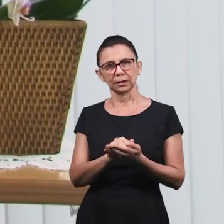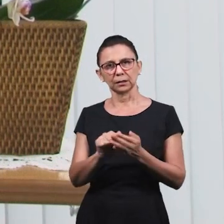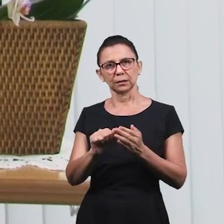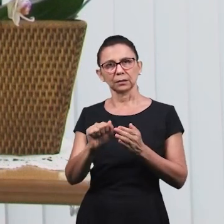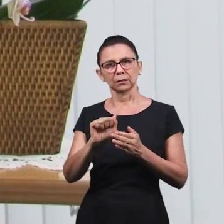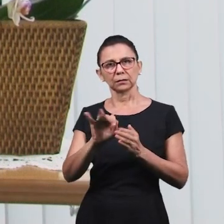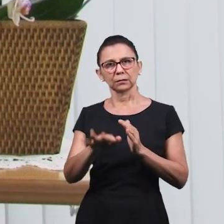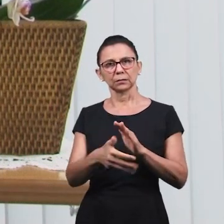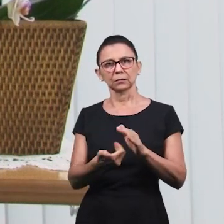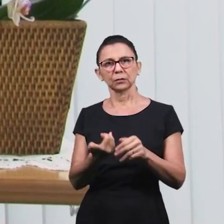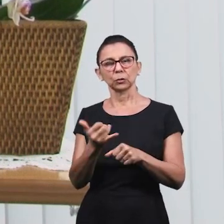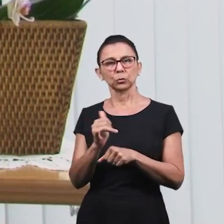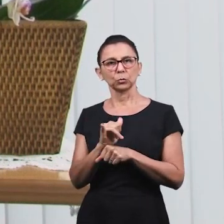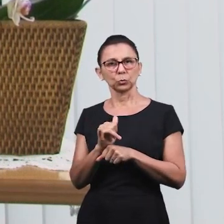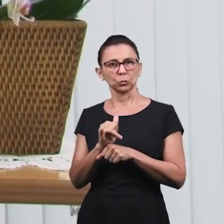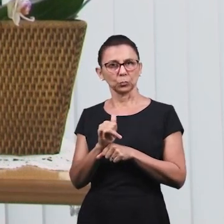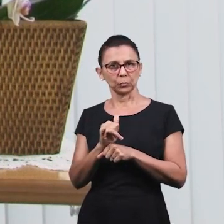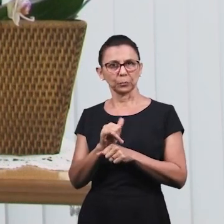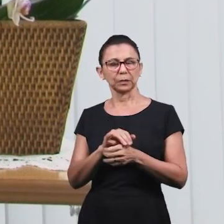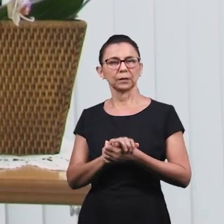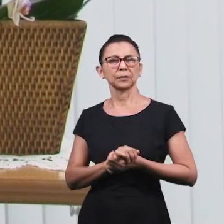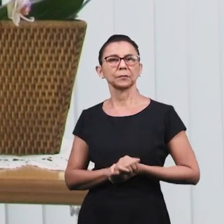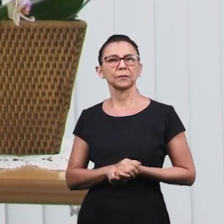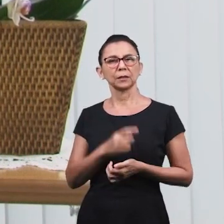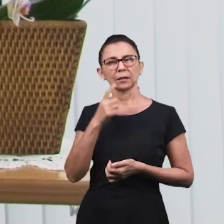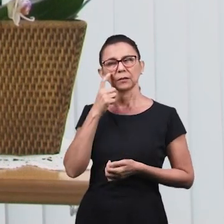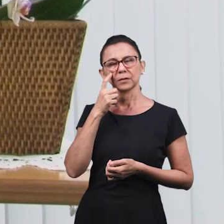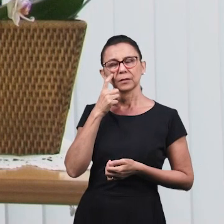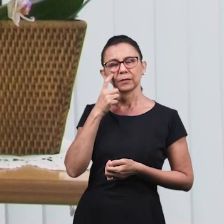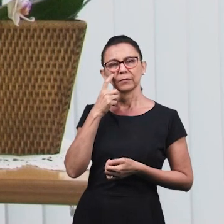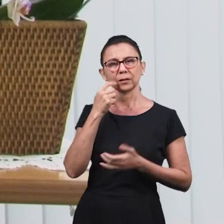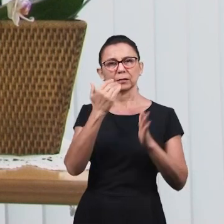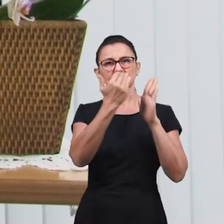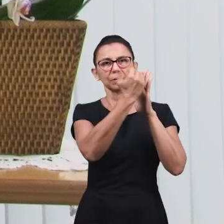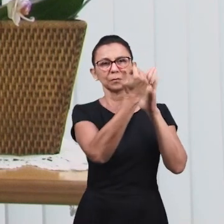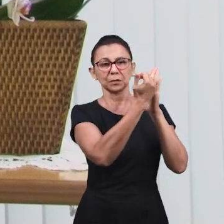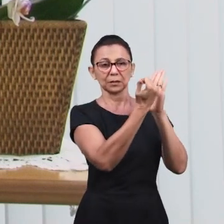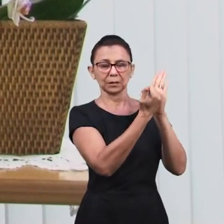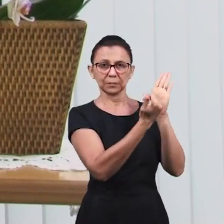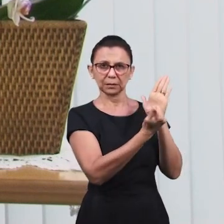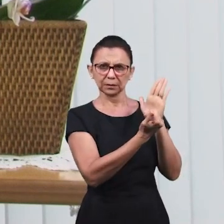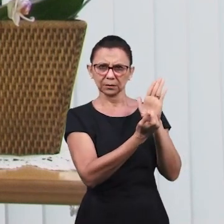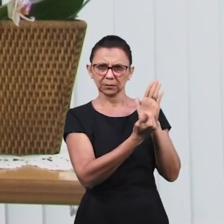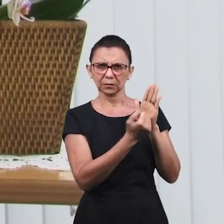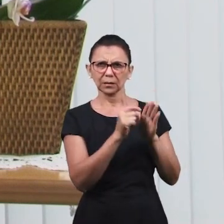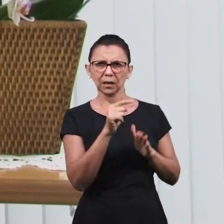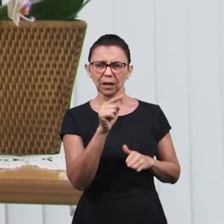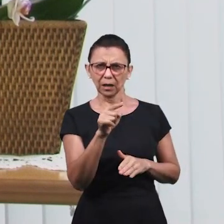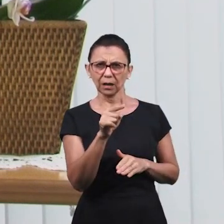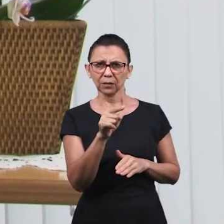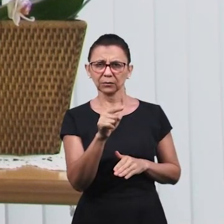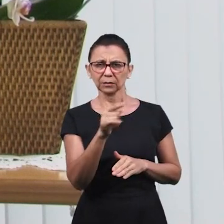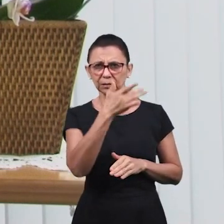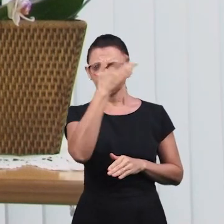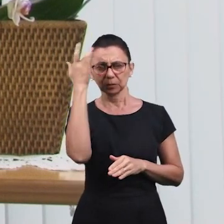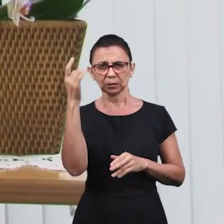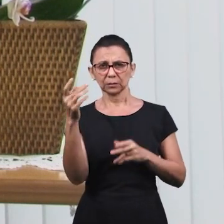à vous abonner à la chaîne YouTube pour que vous puissiez recevoir les